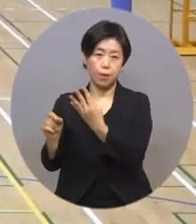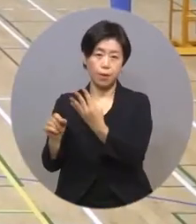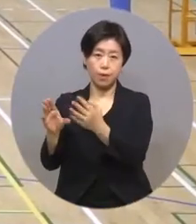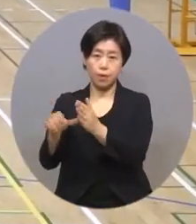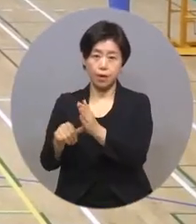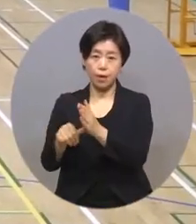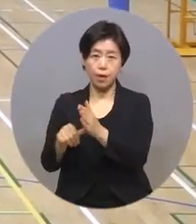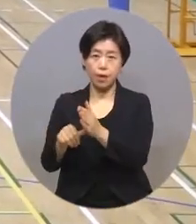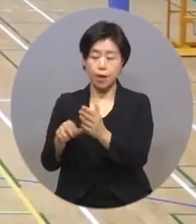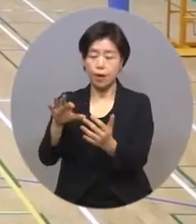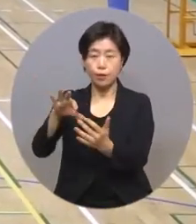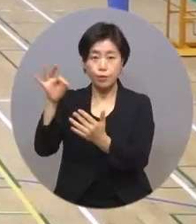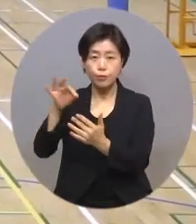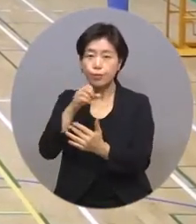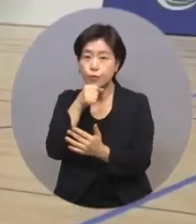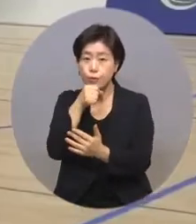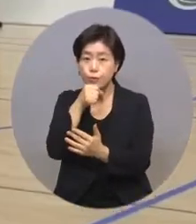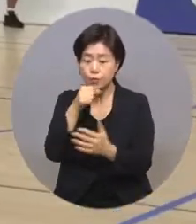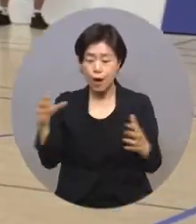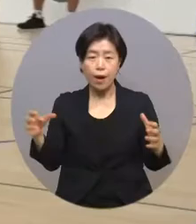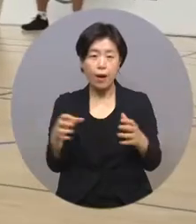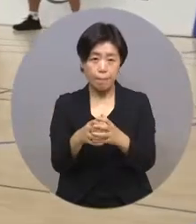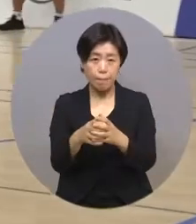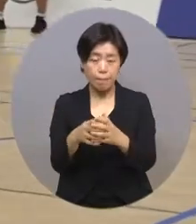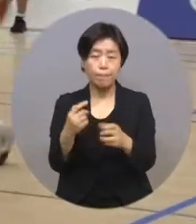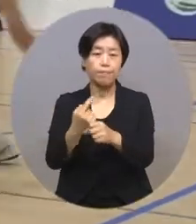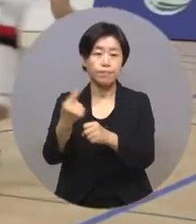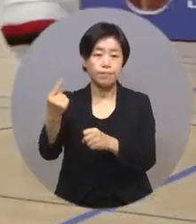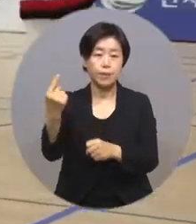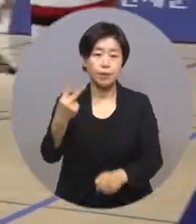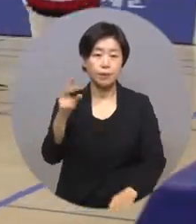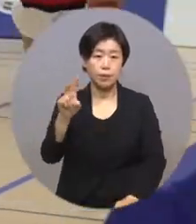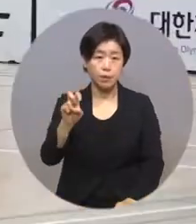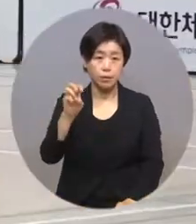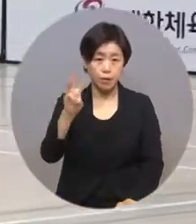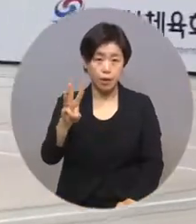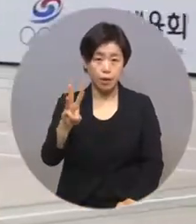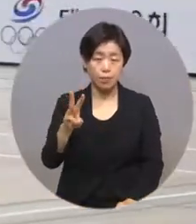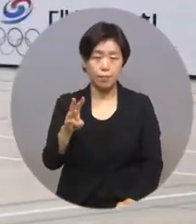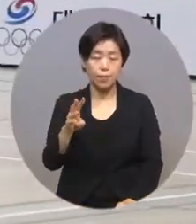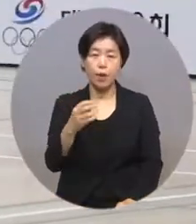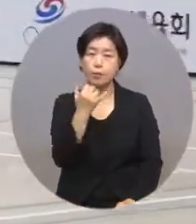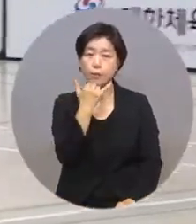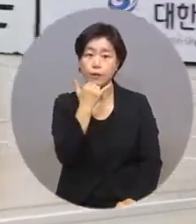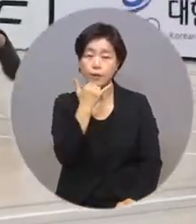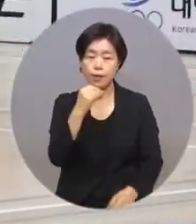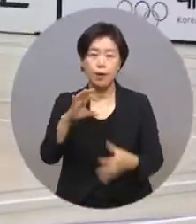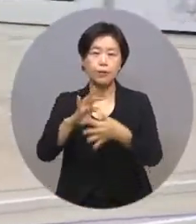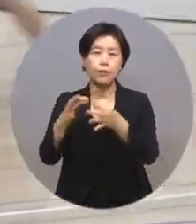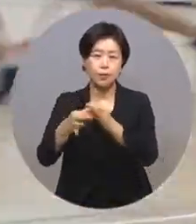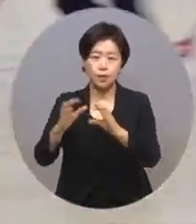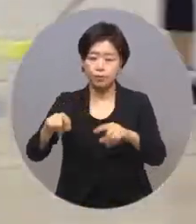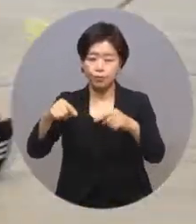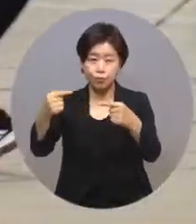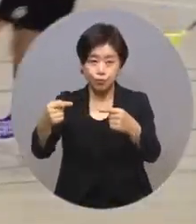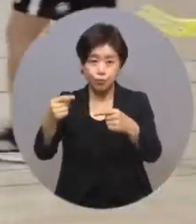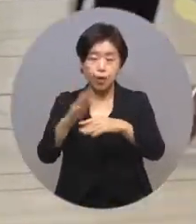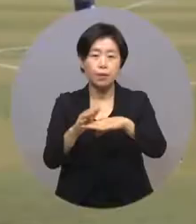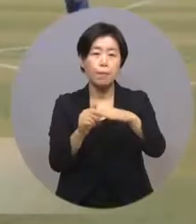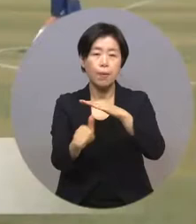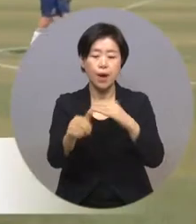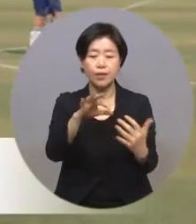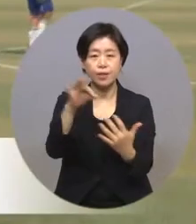통합스포츠 선발전의 기록과 합산하여 내년에 열리는 2023 스페셜올림픽 세계 하계대회에 출전할 국가대표 선수를